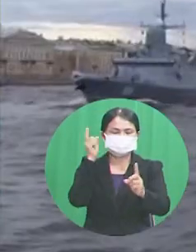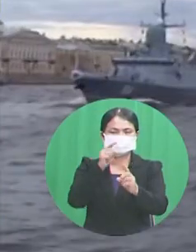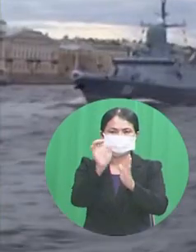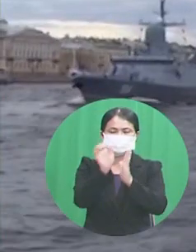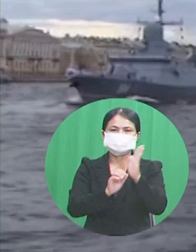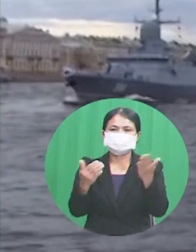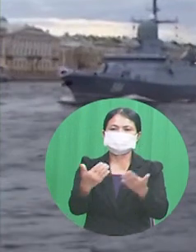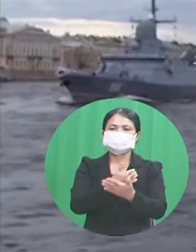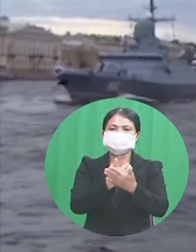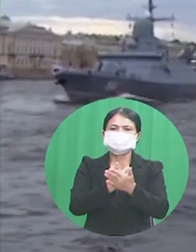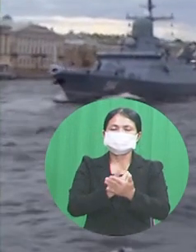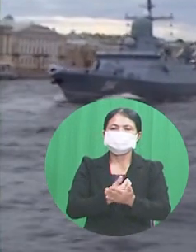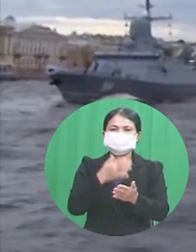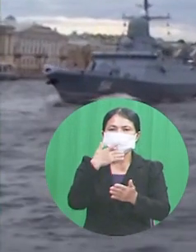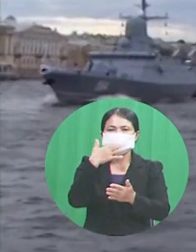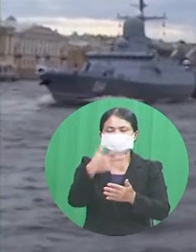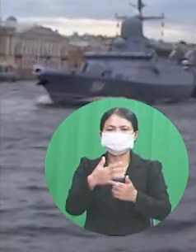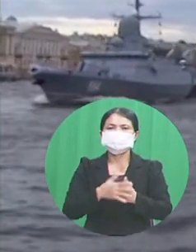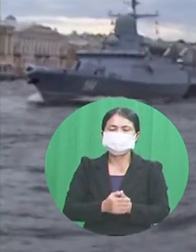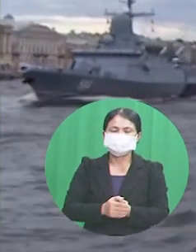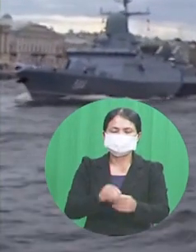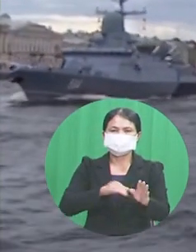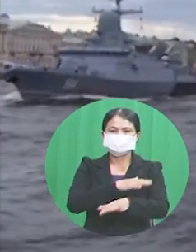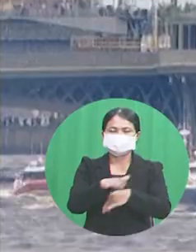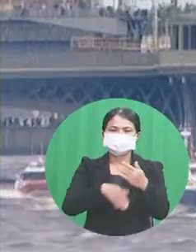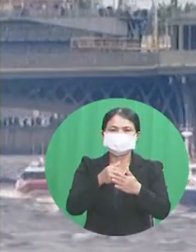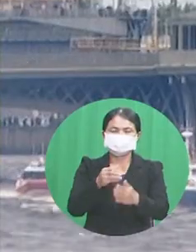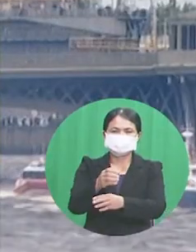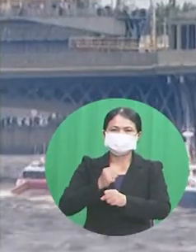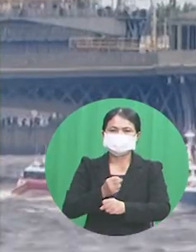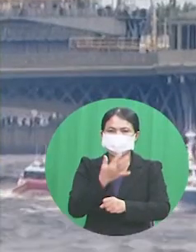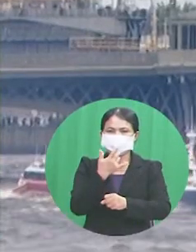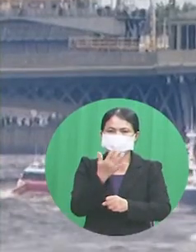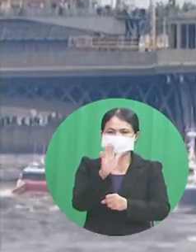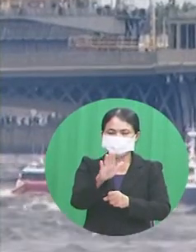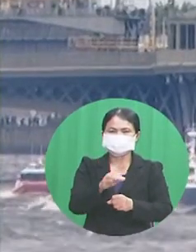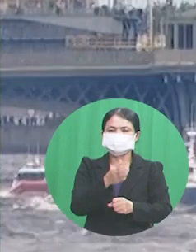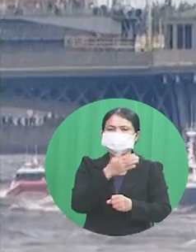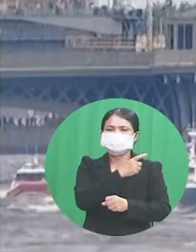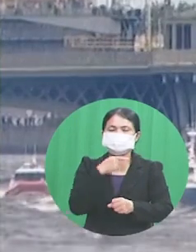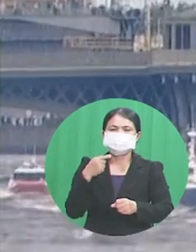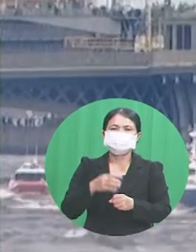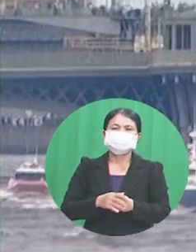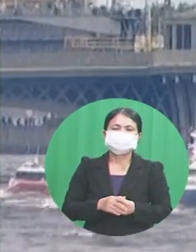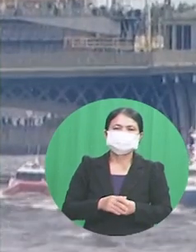ប់ថ្មីផ្នែកដែនសមុទ្រនិងបទបញ្ញត្តិទាំងឡាយនៃកងទ័ពជើងទឹករបស់រុស្ស៊ី